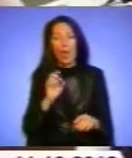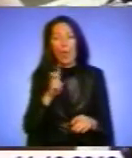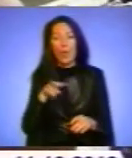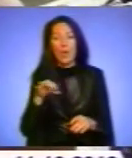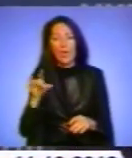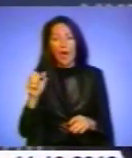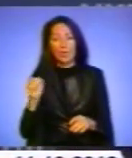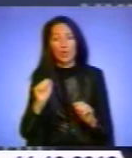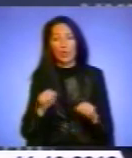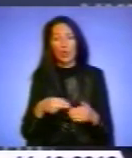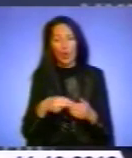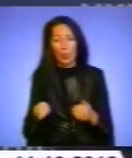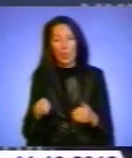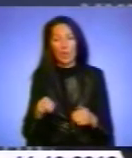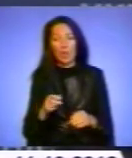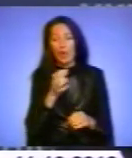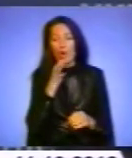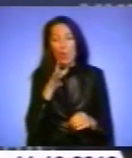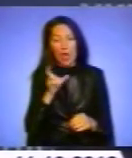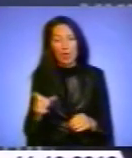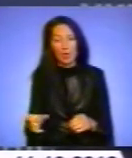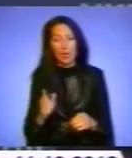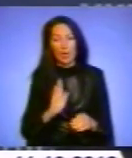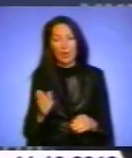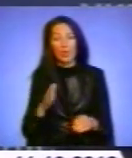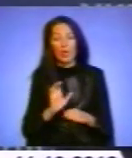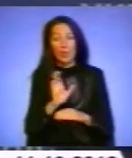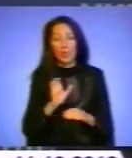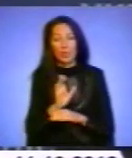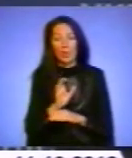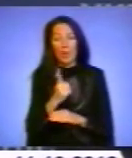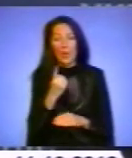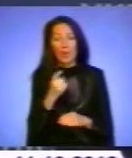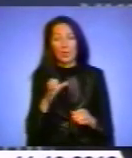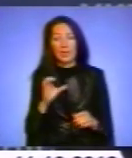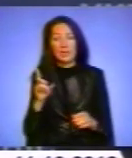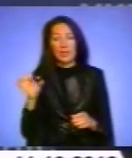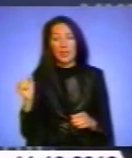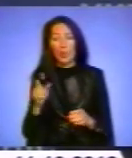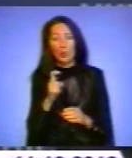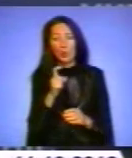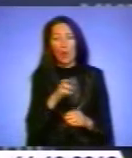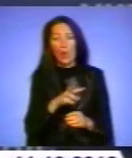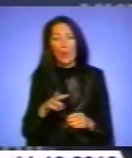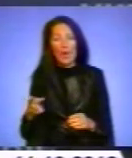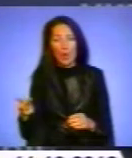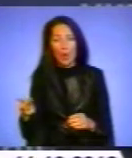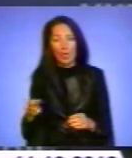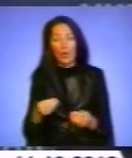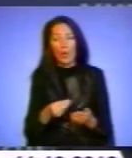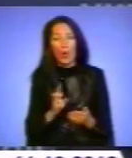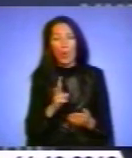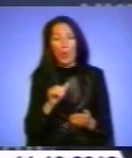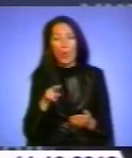України. Буде випущено перші 2 серії по 100 мільйонів. Купонна ставка